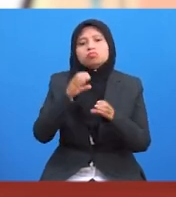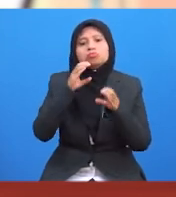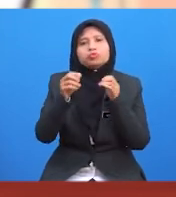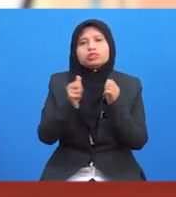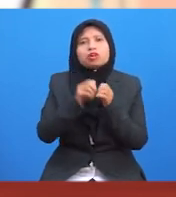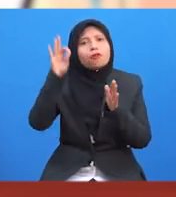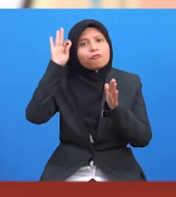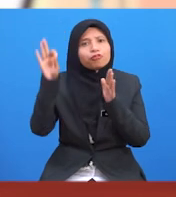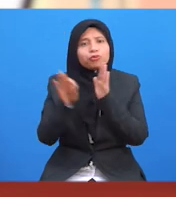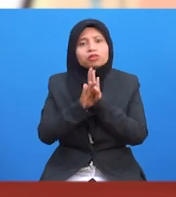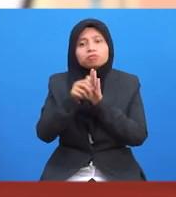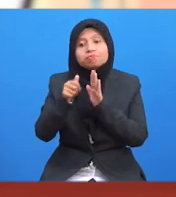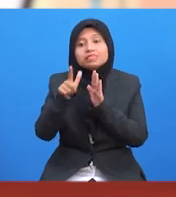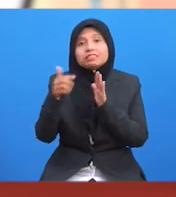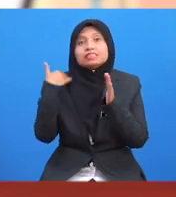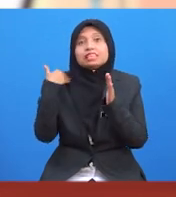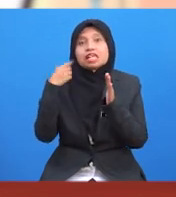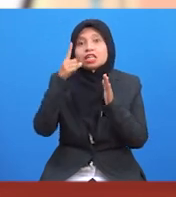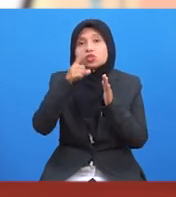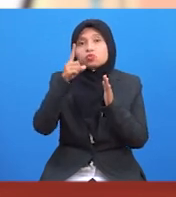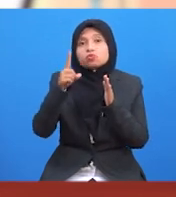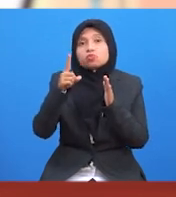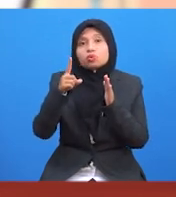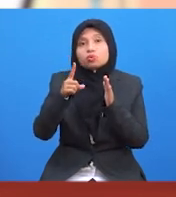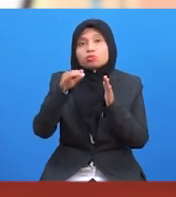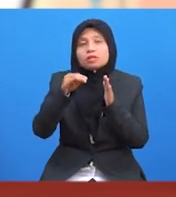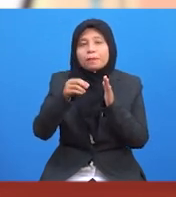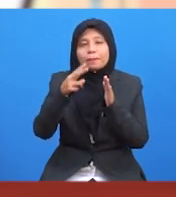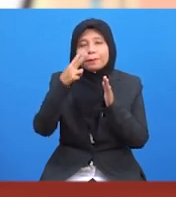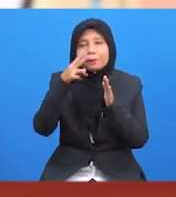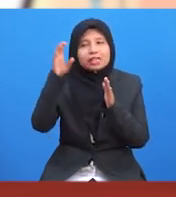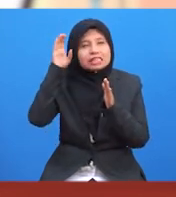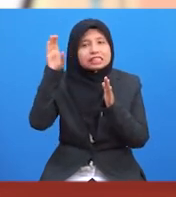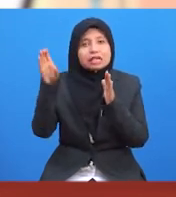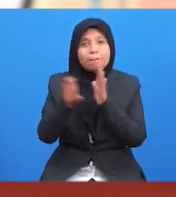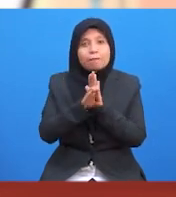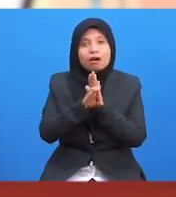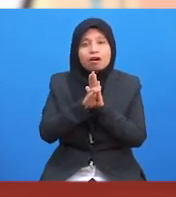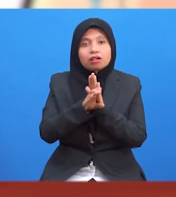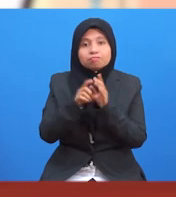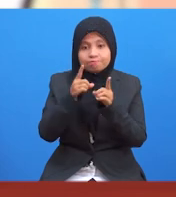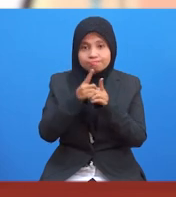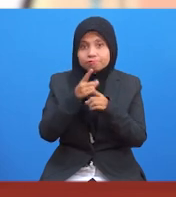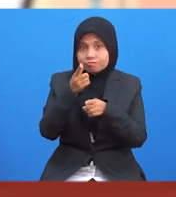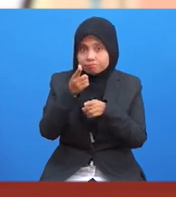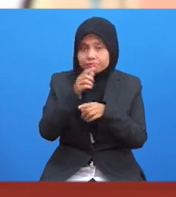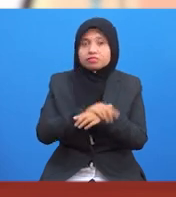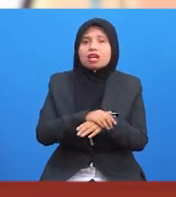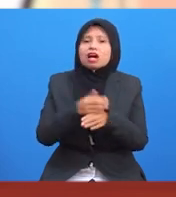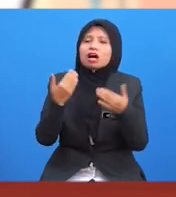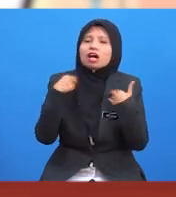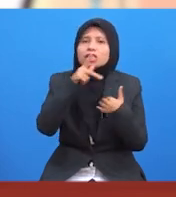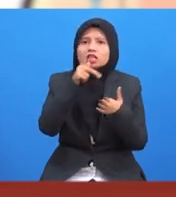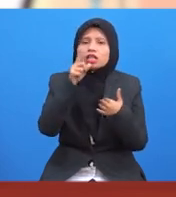fotografi, ia adalah sesuatu yang melibatkan gambar. Betul atau tidak? Tetapi,